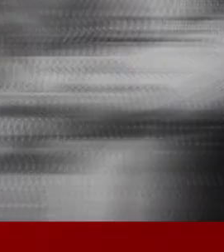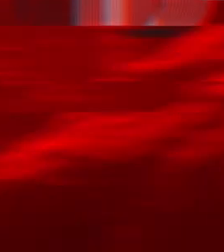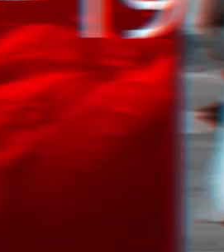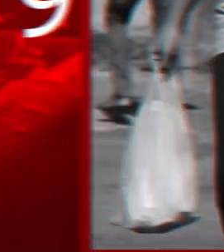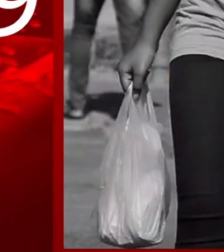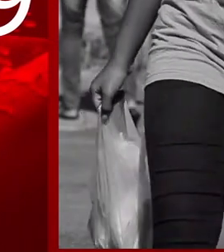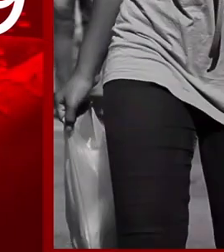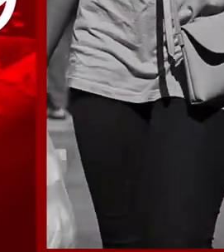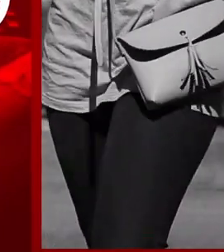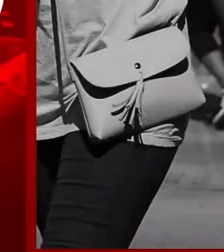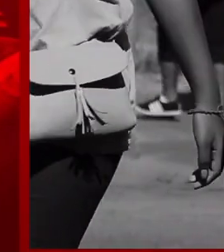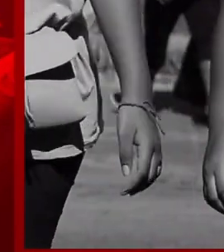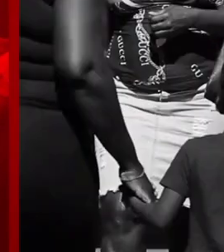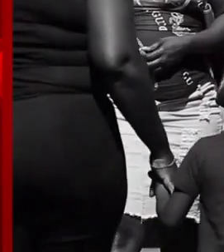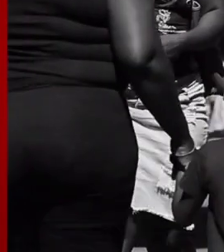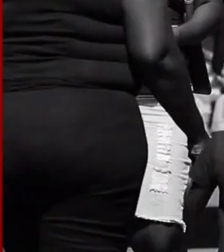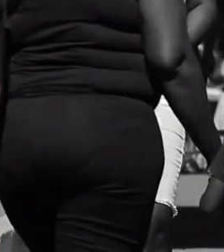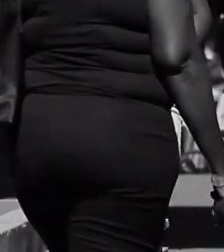gehad.